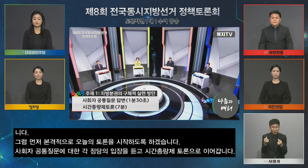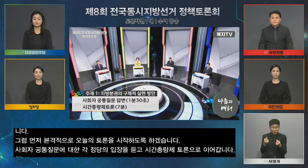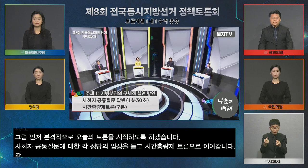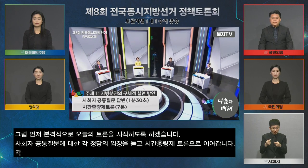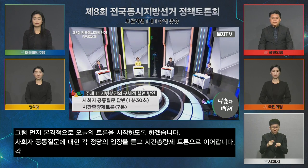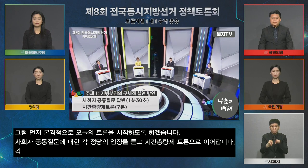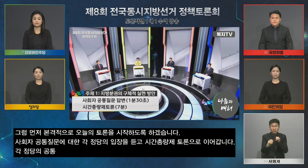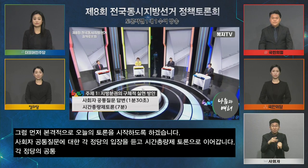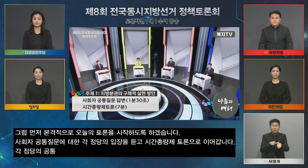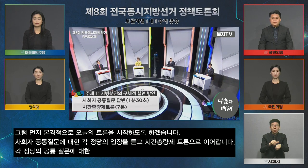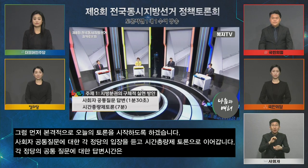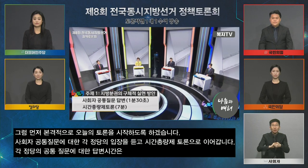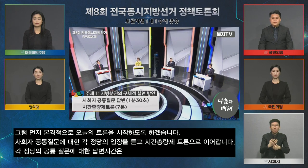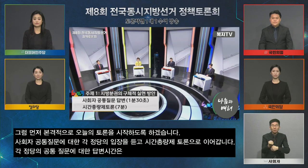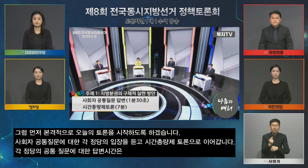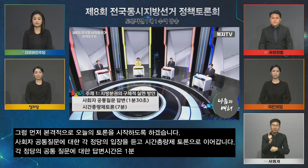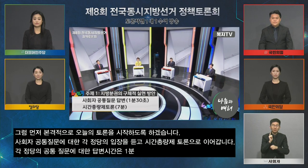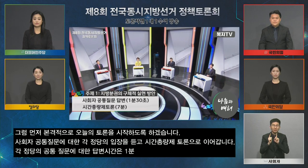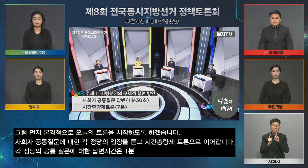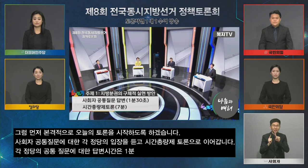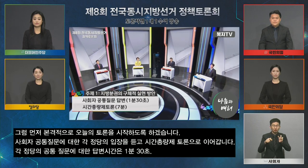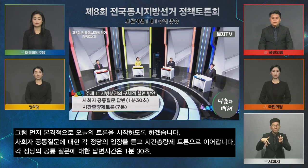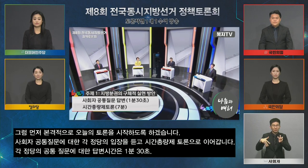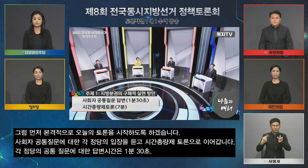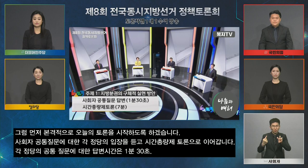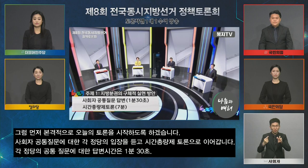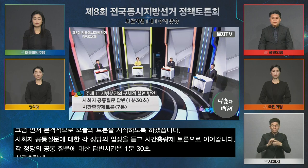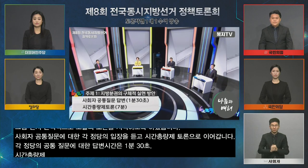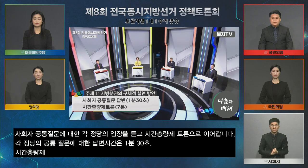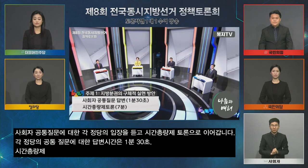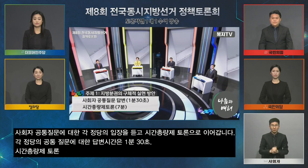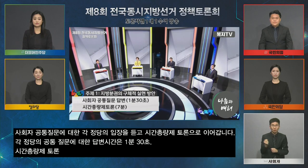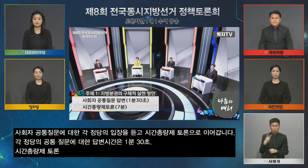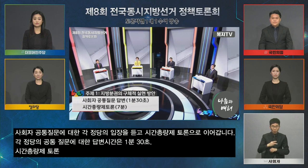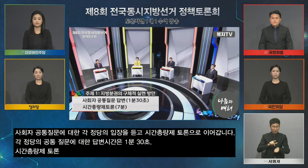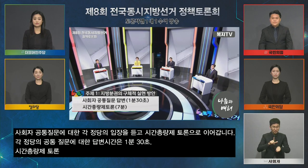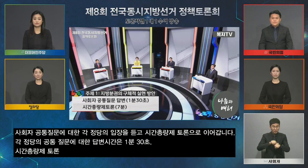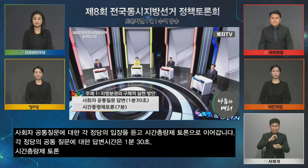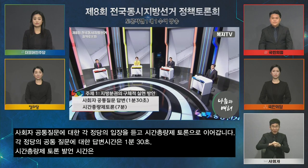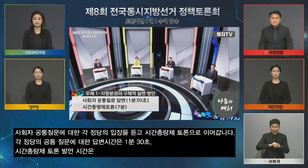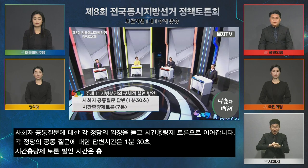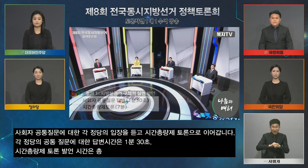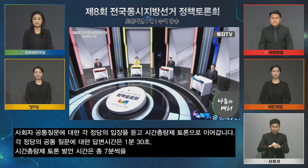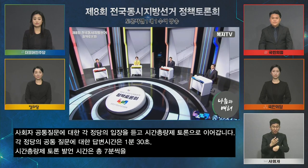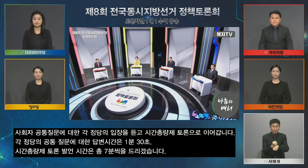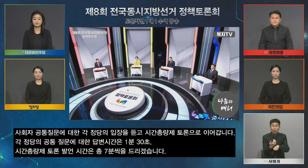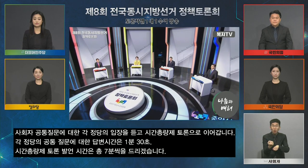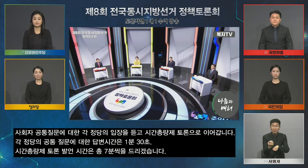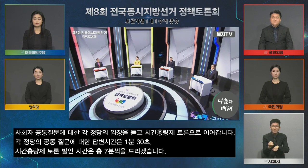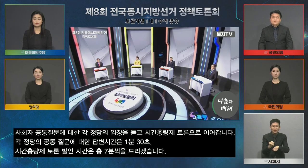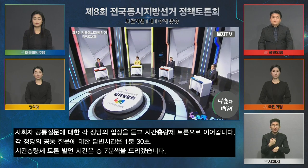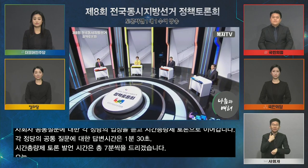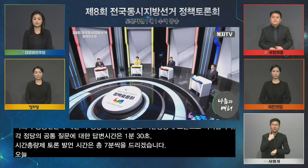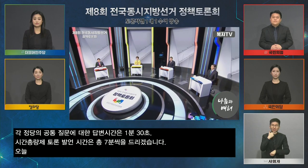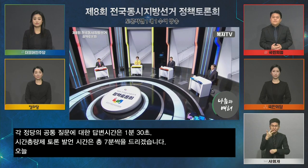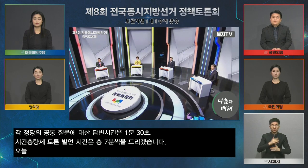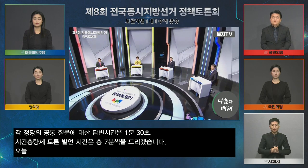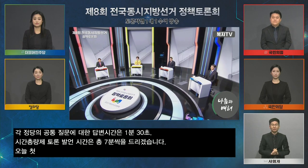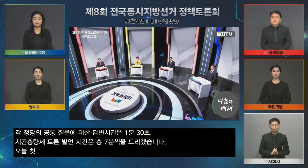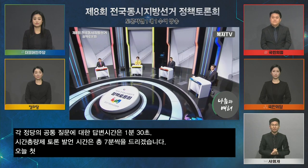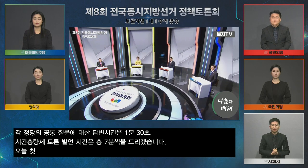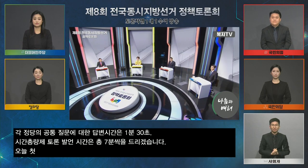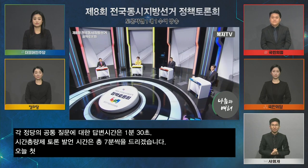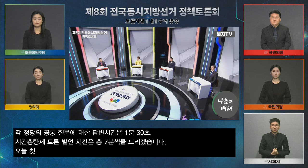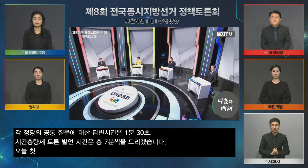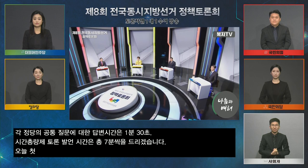1분 30초, 시간 총량제 토론 발언 시간은 총 7분씩을 드리겠습니다. 오늘의 첫 번째 주제, 지방분권의